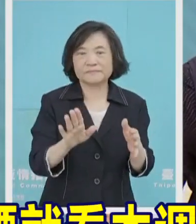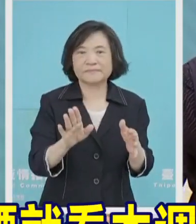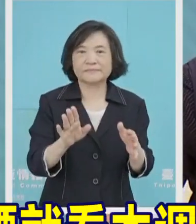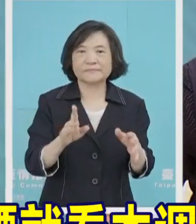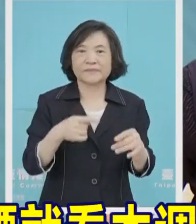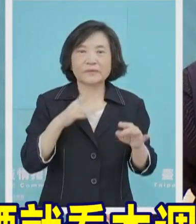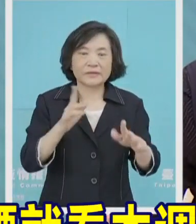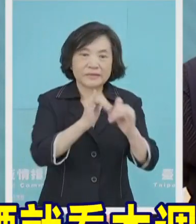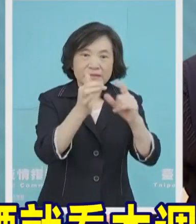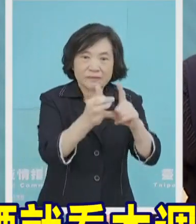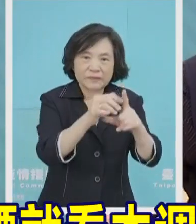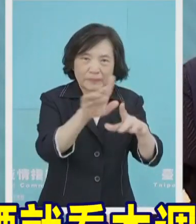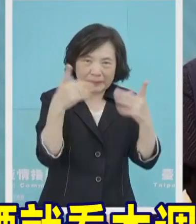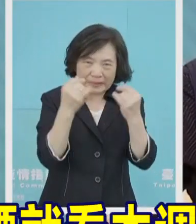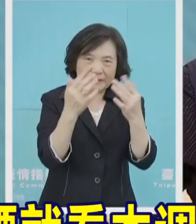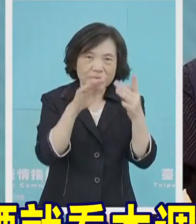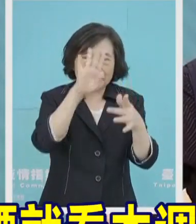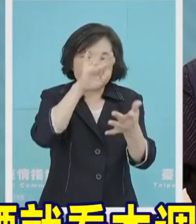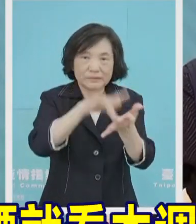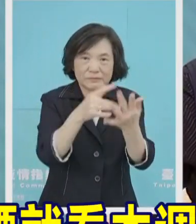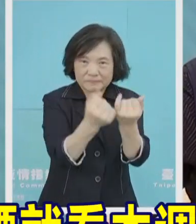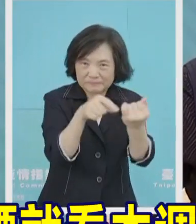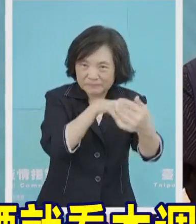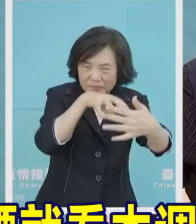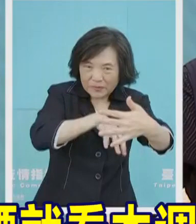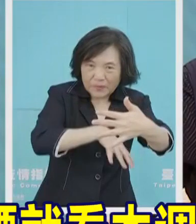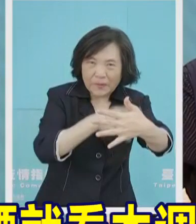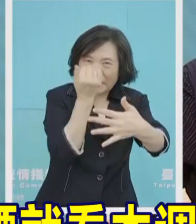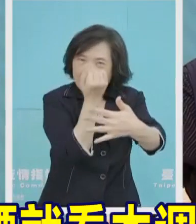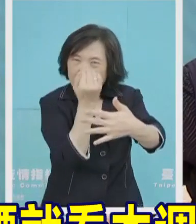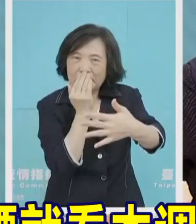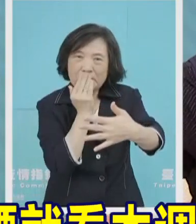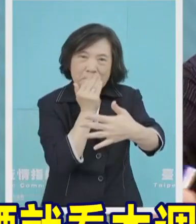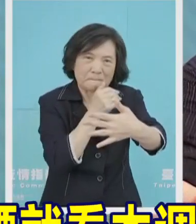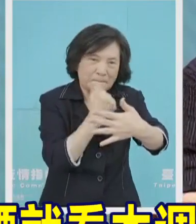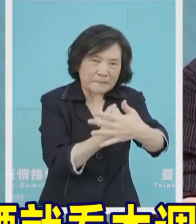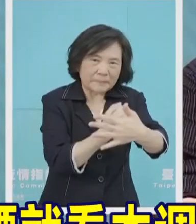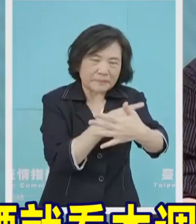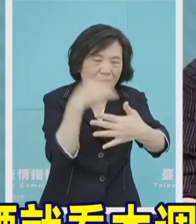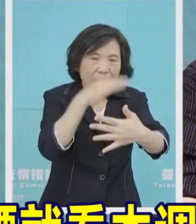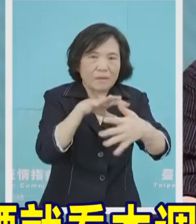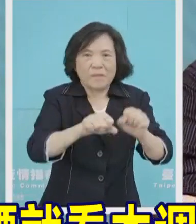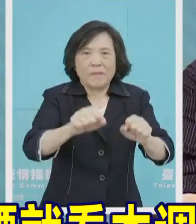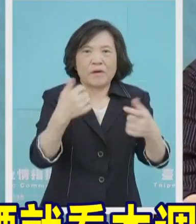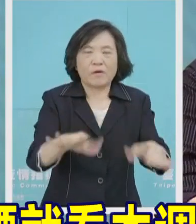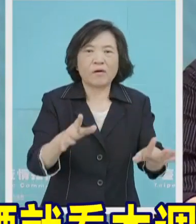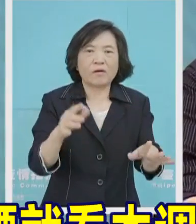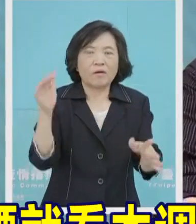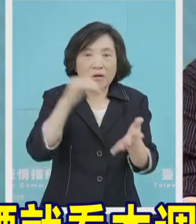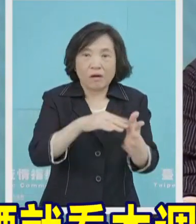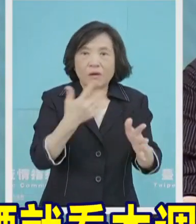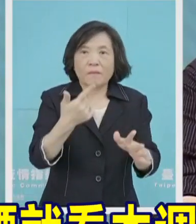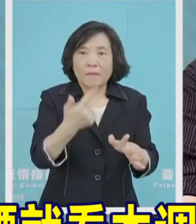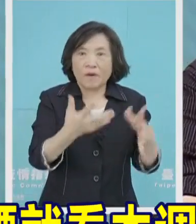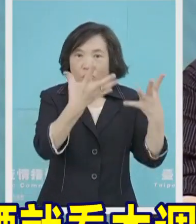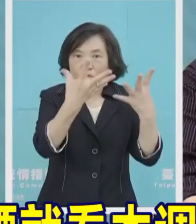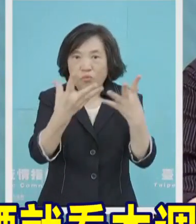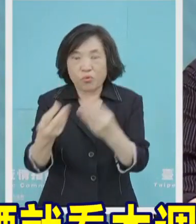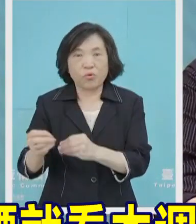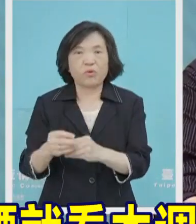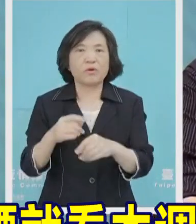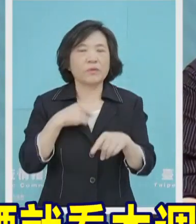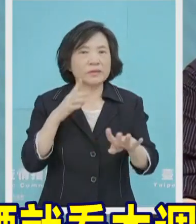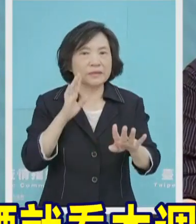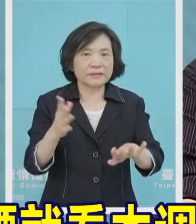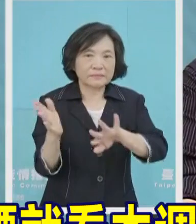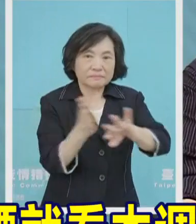把这个社区的潜藏黑数大概都捞出来了，所以在第27周很明显就降了一半。那这降了一半以后，让我们有更大的